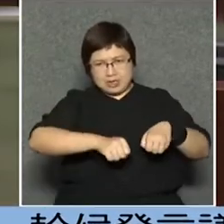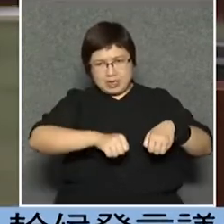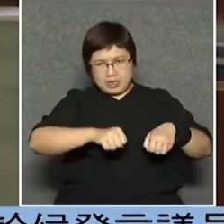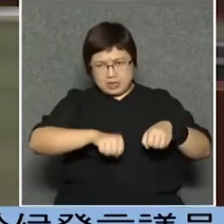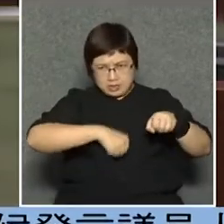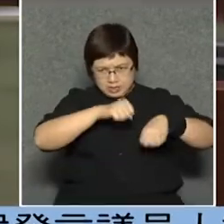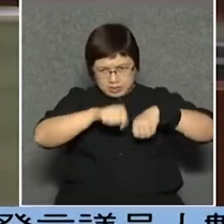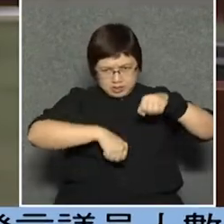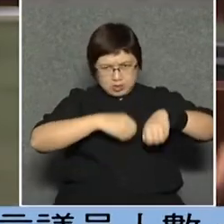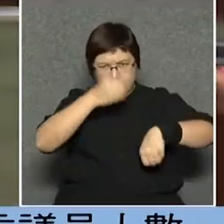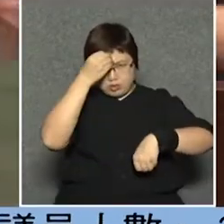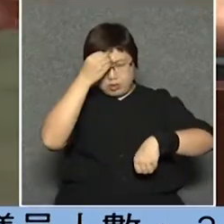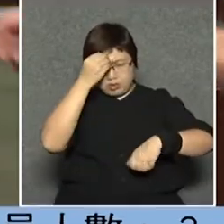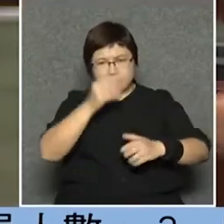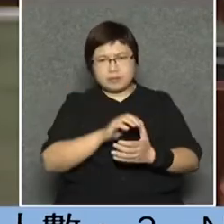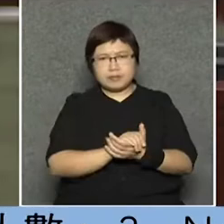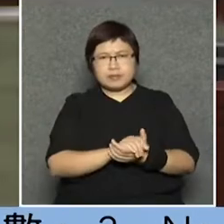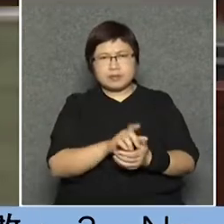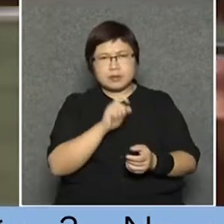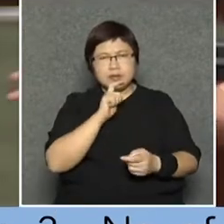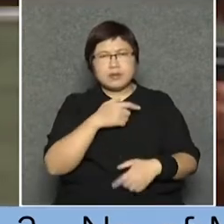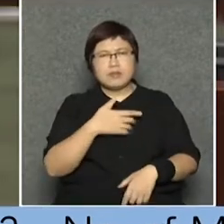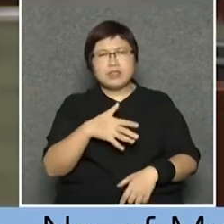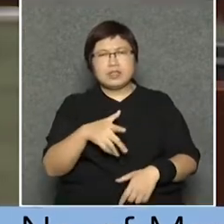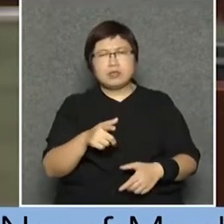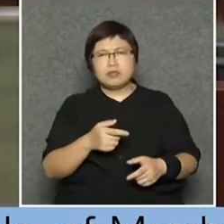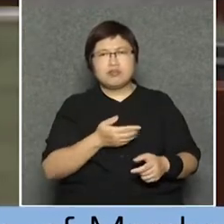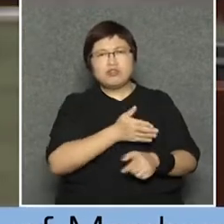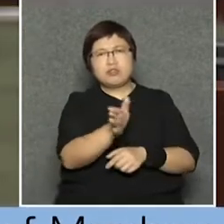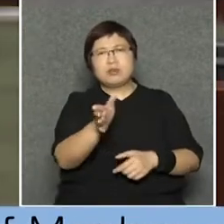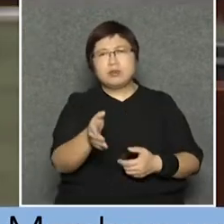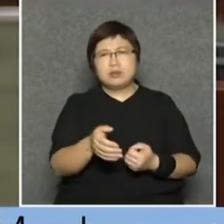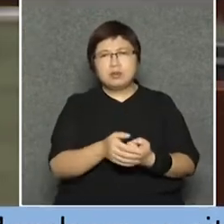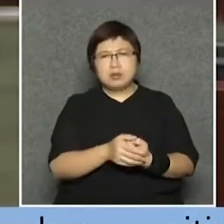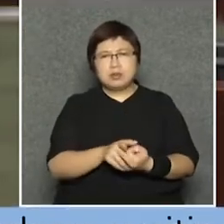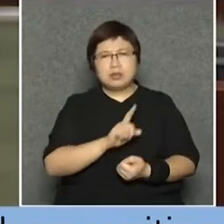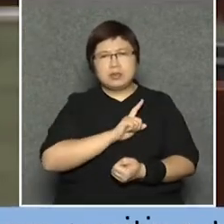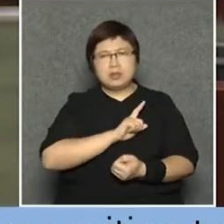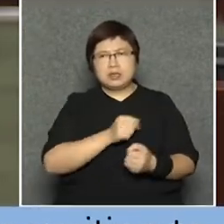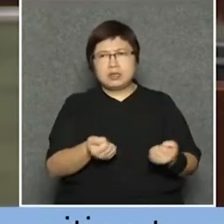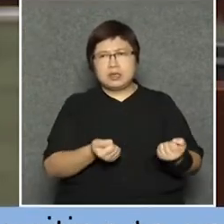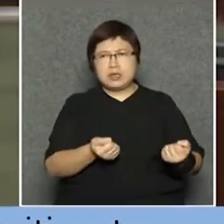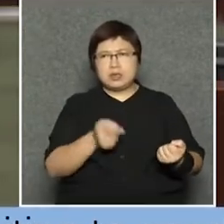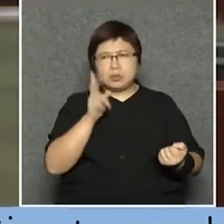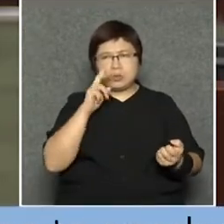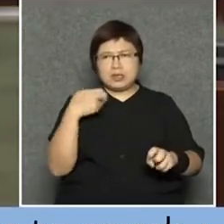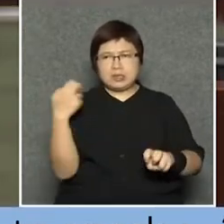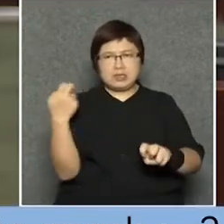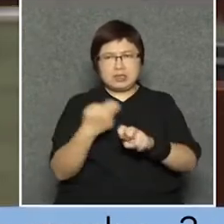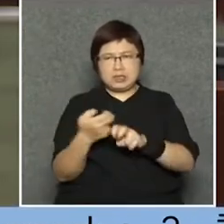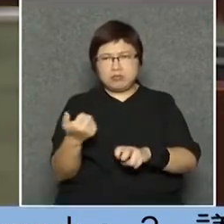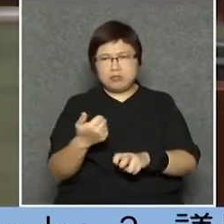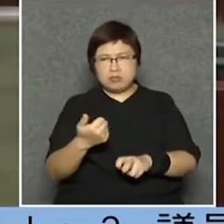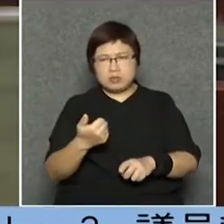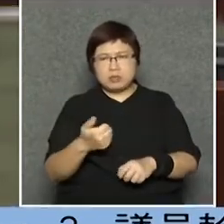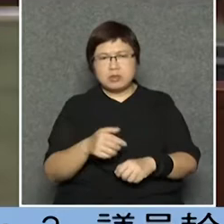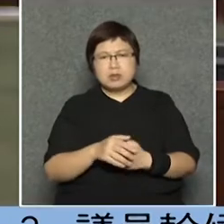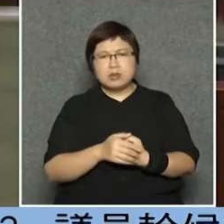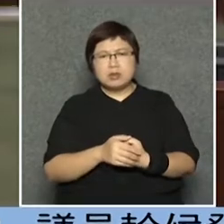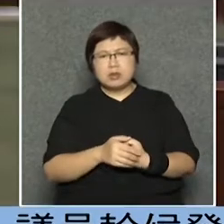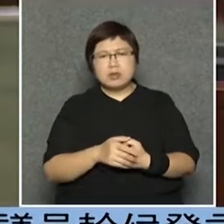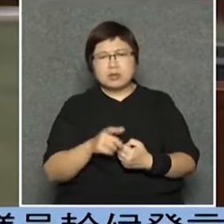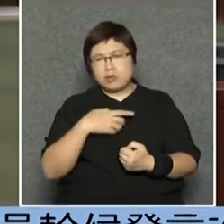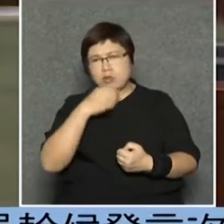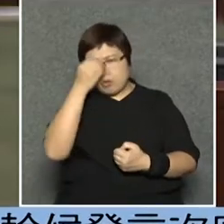見到好多人，佢費事打手勢嘅，除一聲行出去，佢真係當佢自己架車係鐵甲車嚟嘅。即係呢啲咁嘅嘢，你一定係